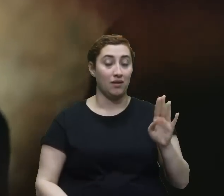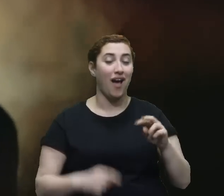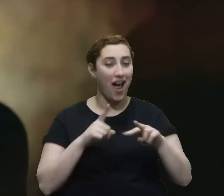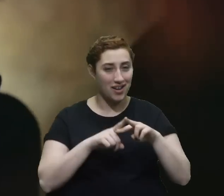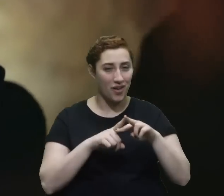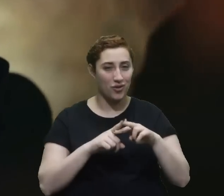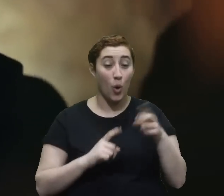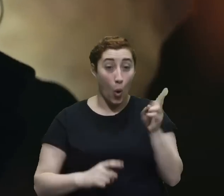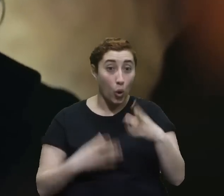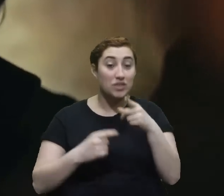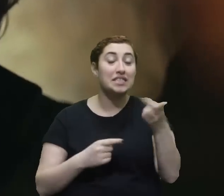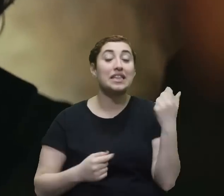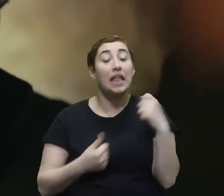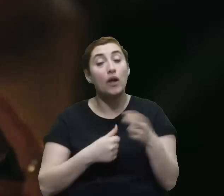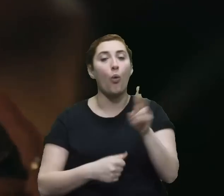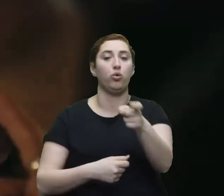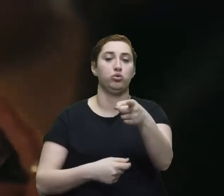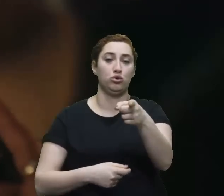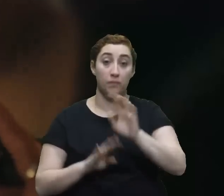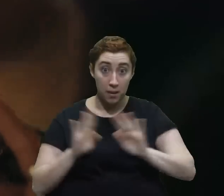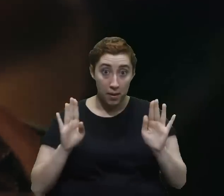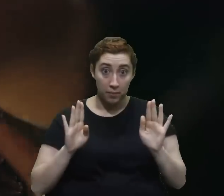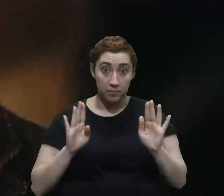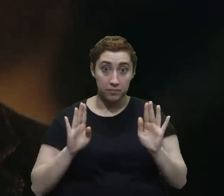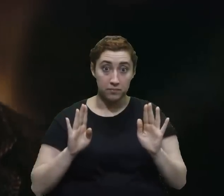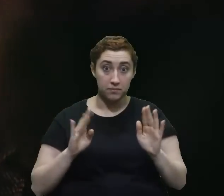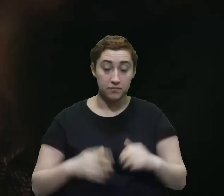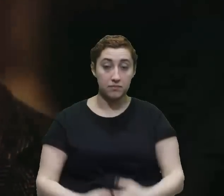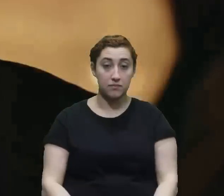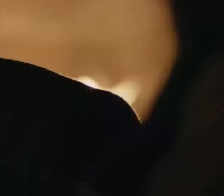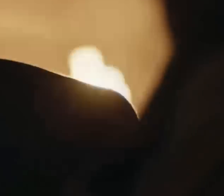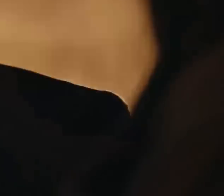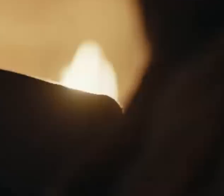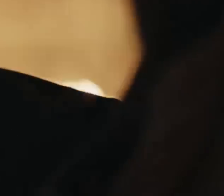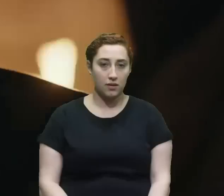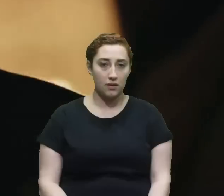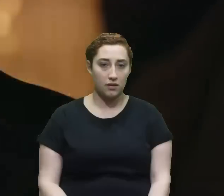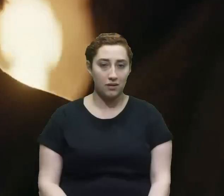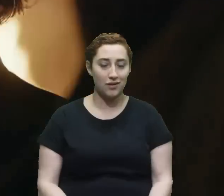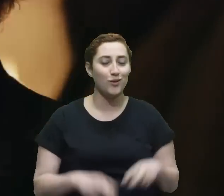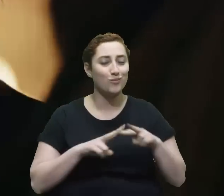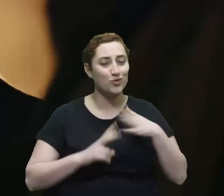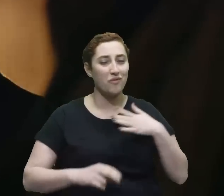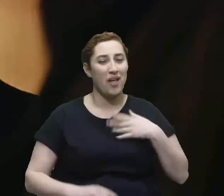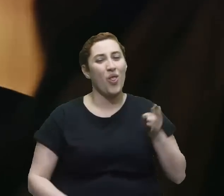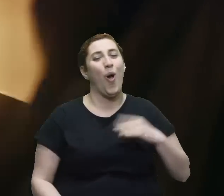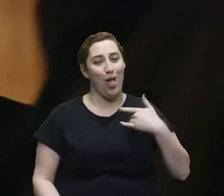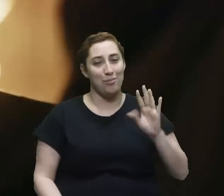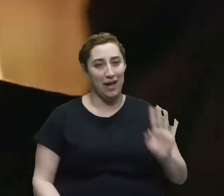Arnavut, bir ölürsen seni gebertirim oğlum. Tamam mı? Mustafa'm, ben de